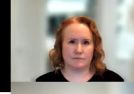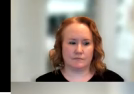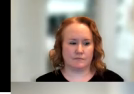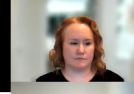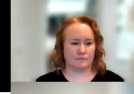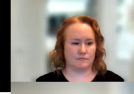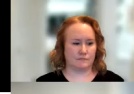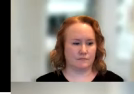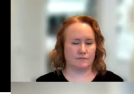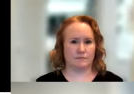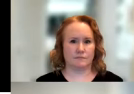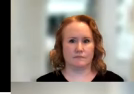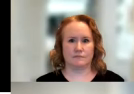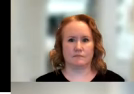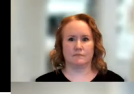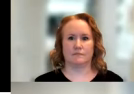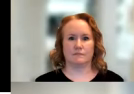eller audio, altså lyd.